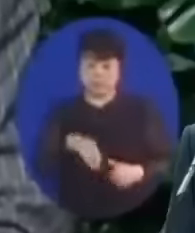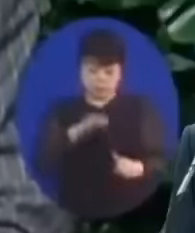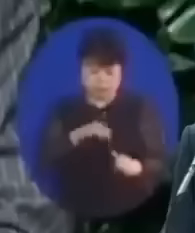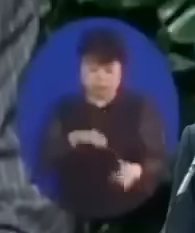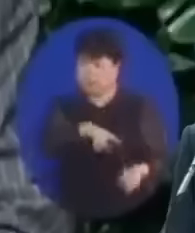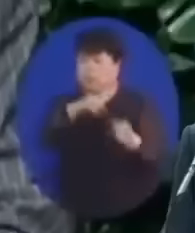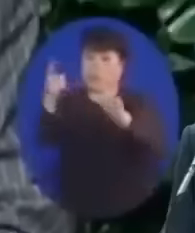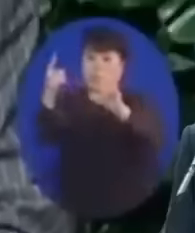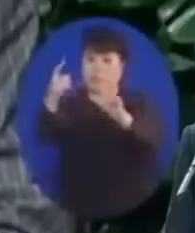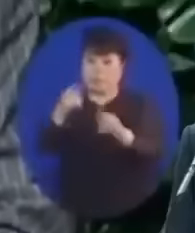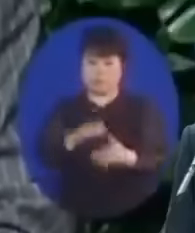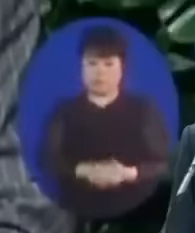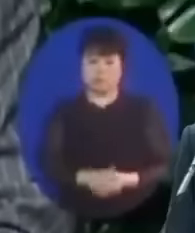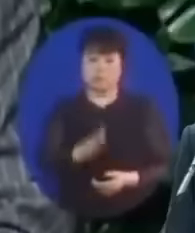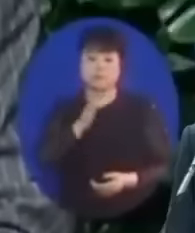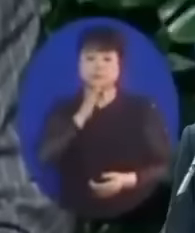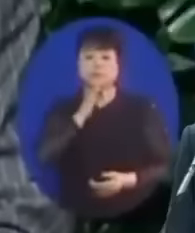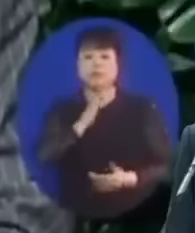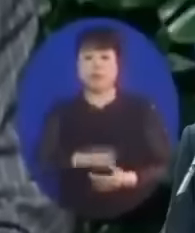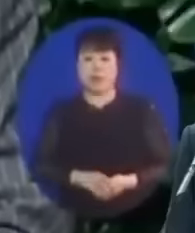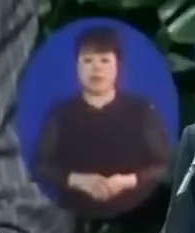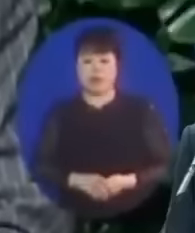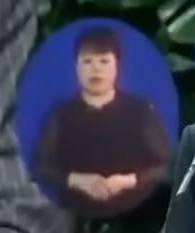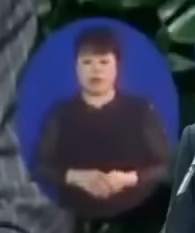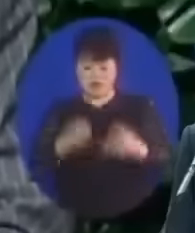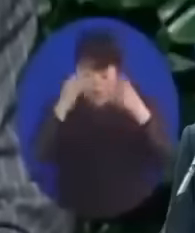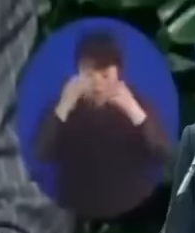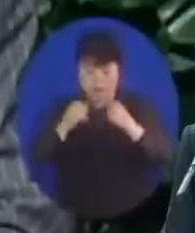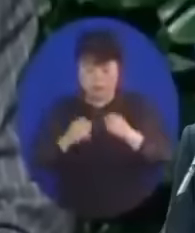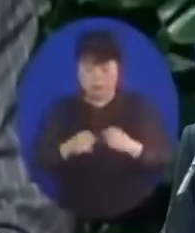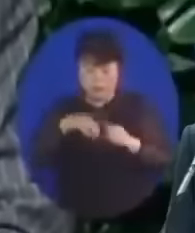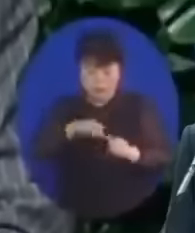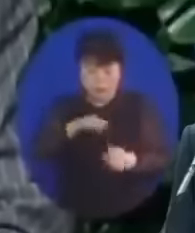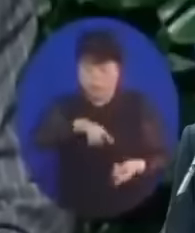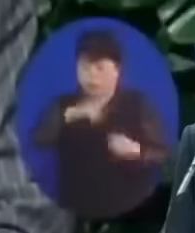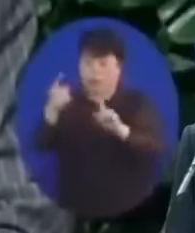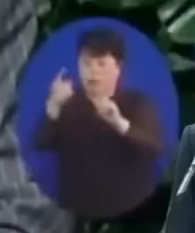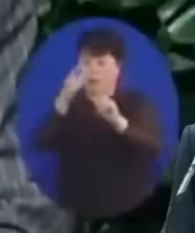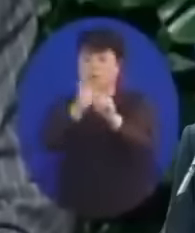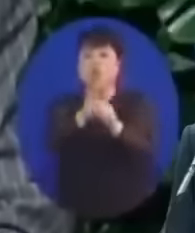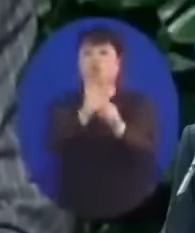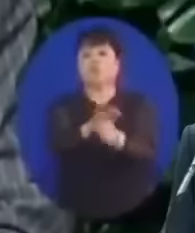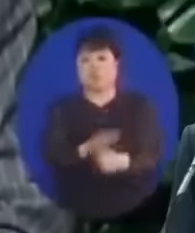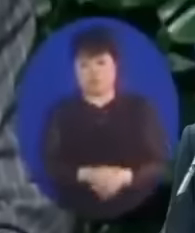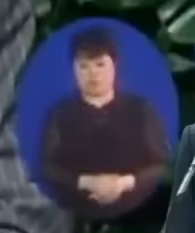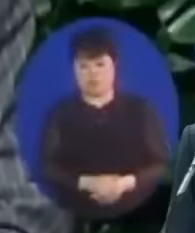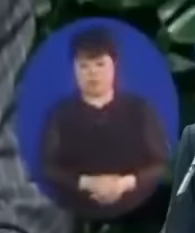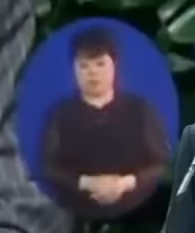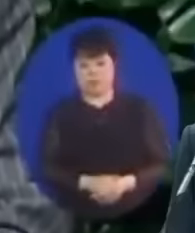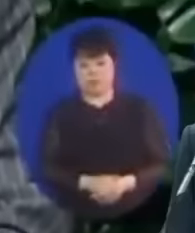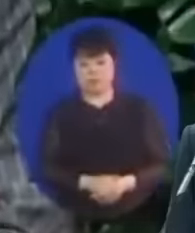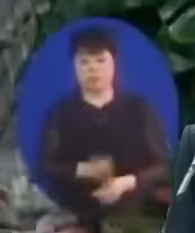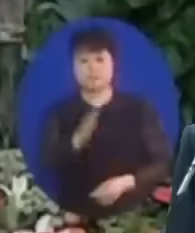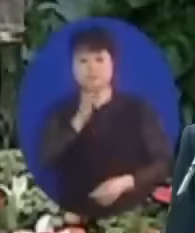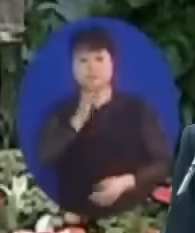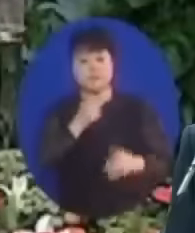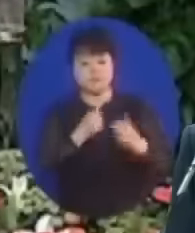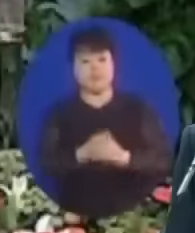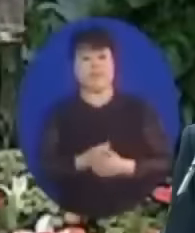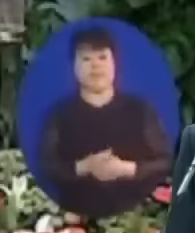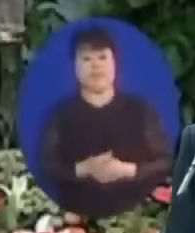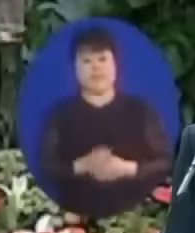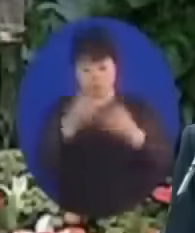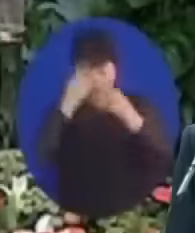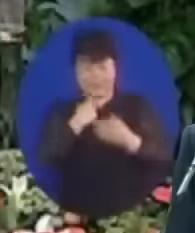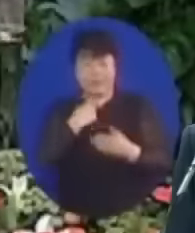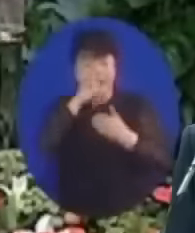것입니다. 싫지만은 고난은 우리를 깨어나고 기도하게 만들기 위해서 그렇게 하는 것입니다. 그러므로 기왕